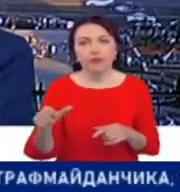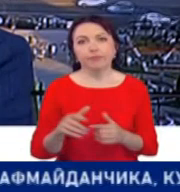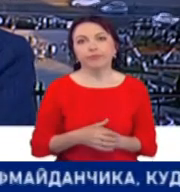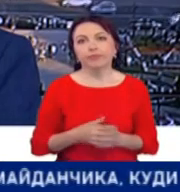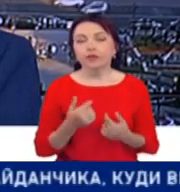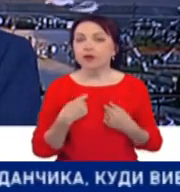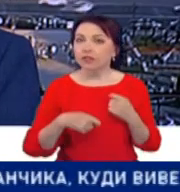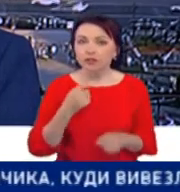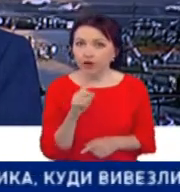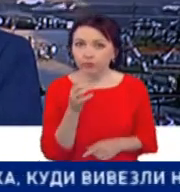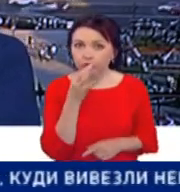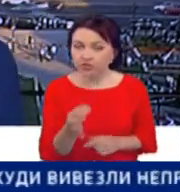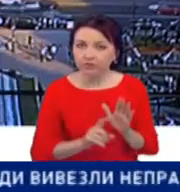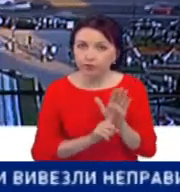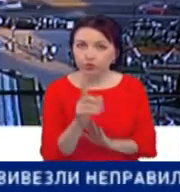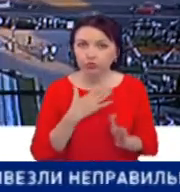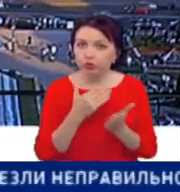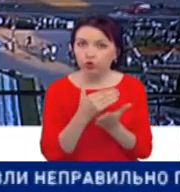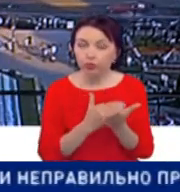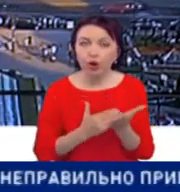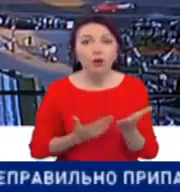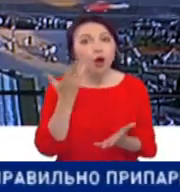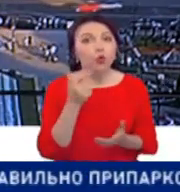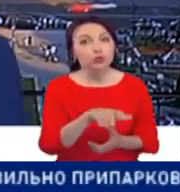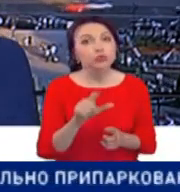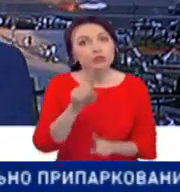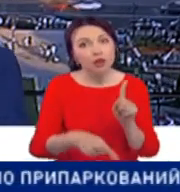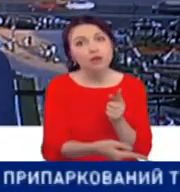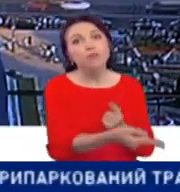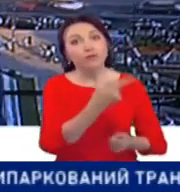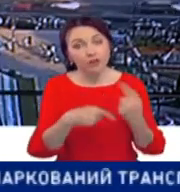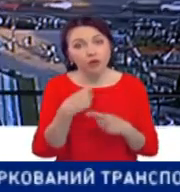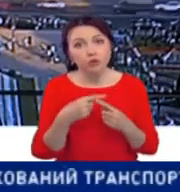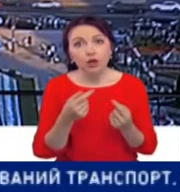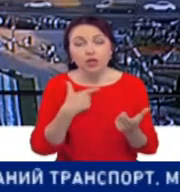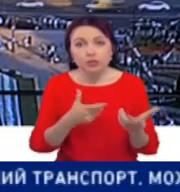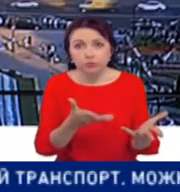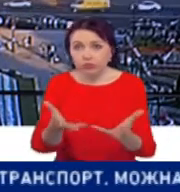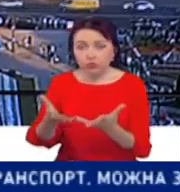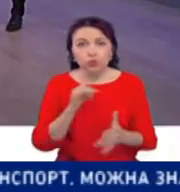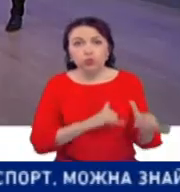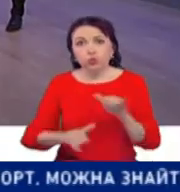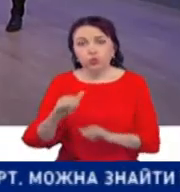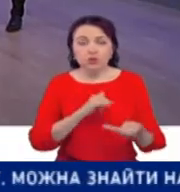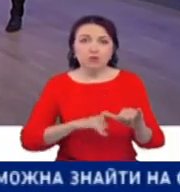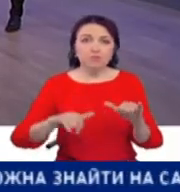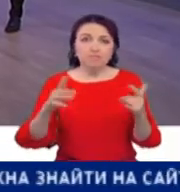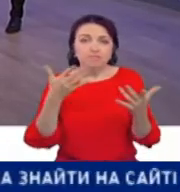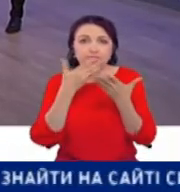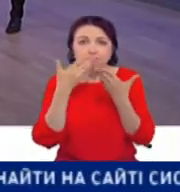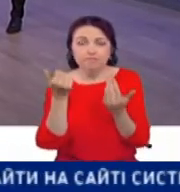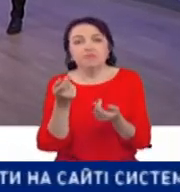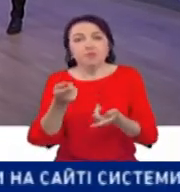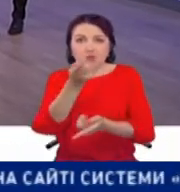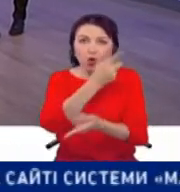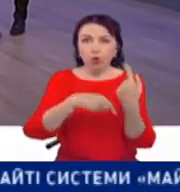я недаремно сказав на початку нашої програми, що коли люди деякі повертаються, то вони просто себе тут не знаходять і в кращому випадку повертаються